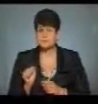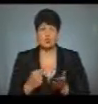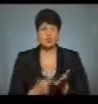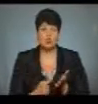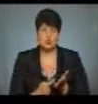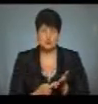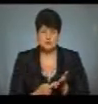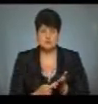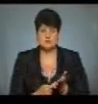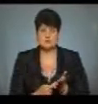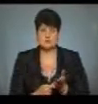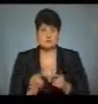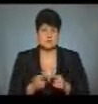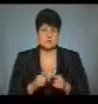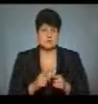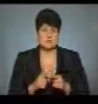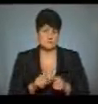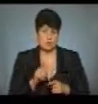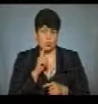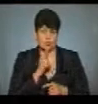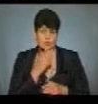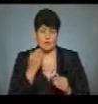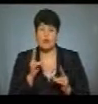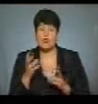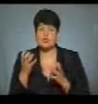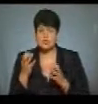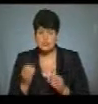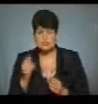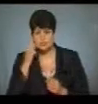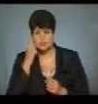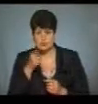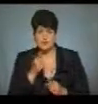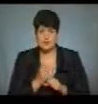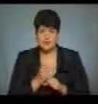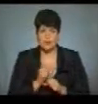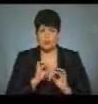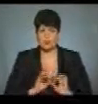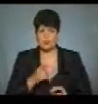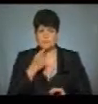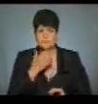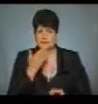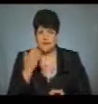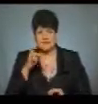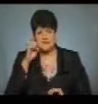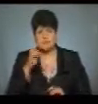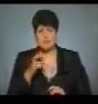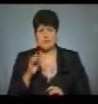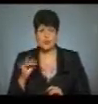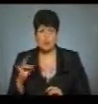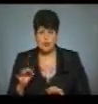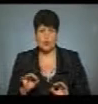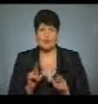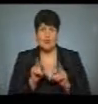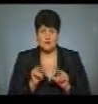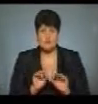доказів фахових в цьому поки що немає. Кого саме ще підозрюють у тій стрільбі, прокурор не говорить. А в Державному бюро розслідувань новинам пообіцяли